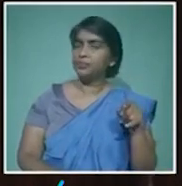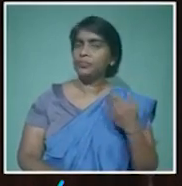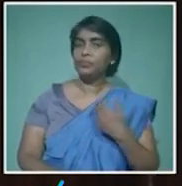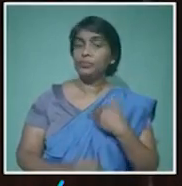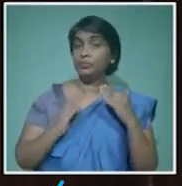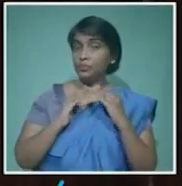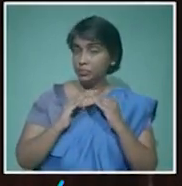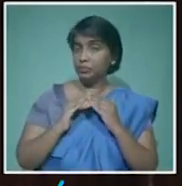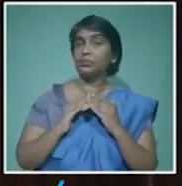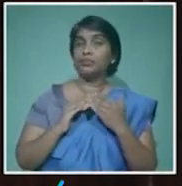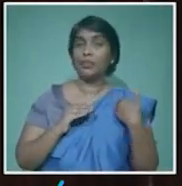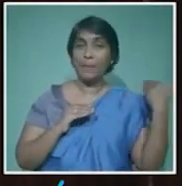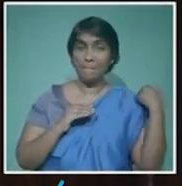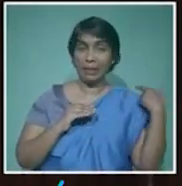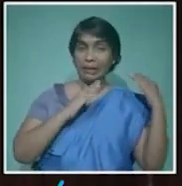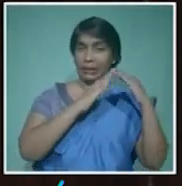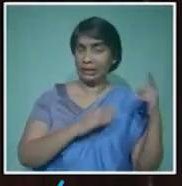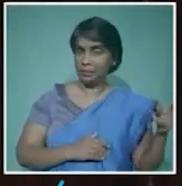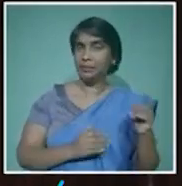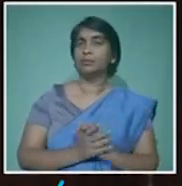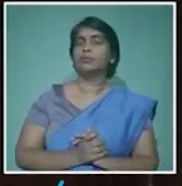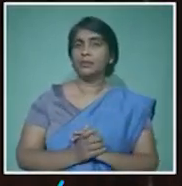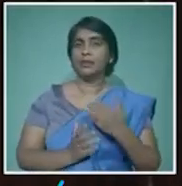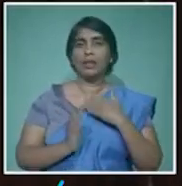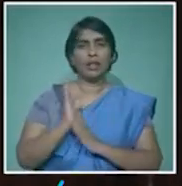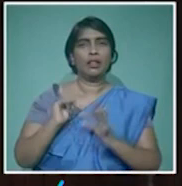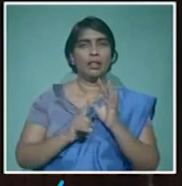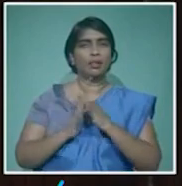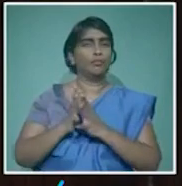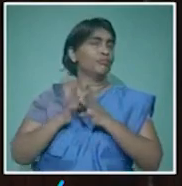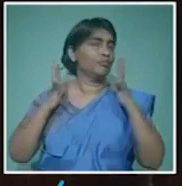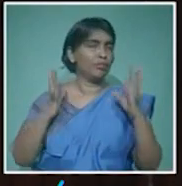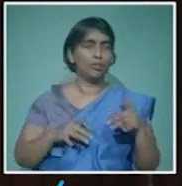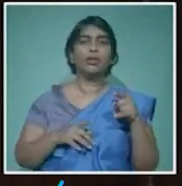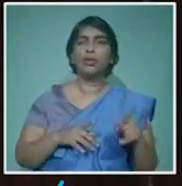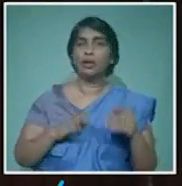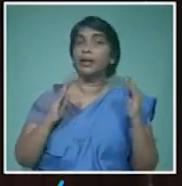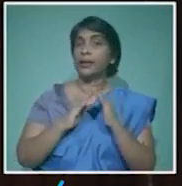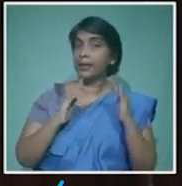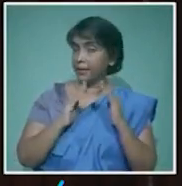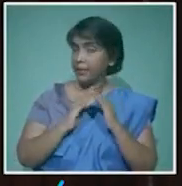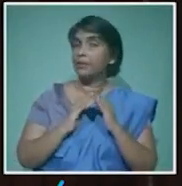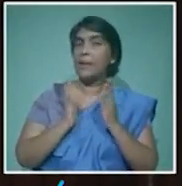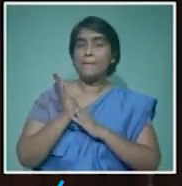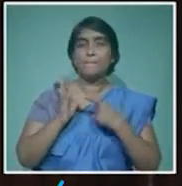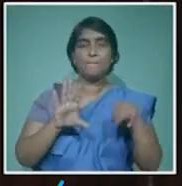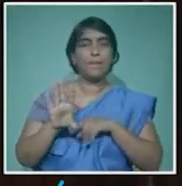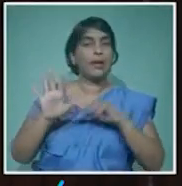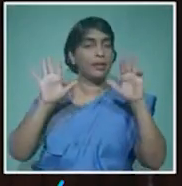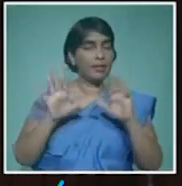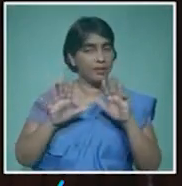මගේ නිවසත් මගේ සහෝදරයාගේ නිවසත් ඒ වගේම අපේ මැති ඇමතිතුමාලා විශාල ප්‍රමාණයකගේ නිවාස මැයි මාස 9